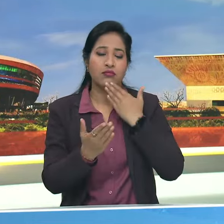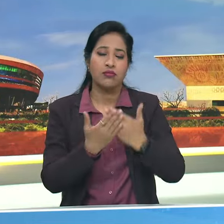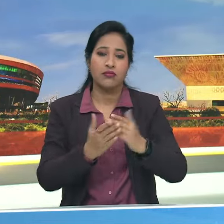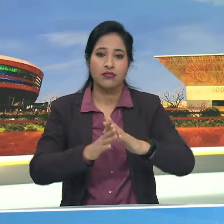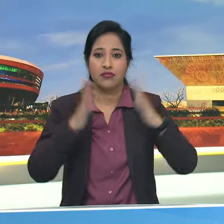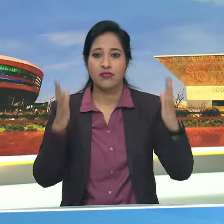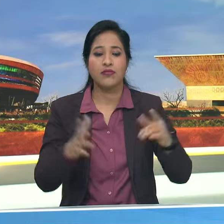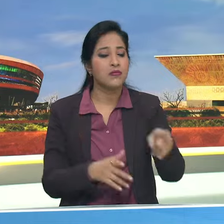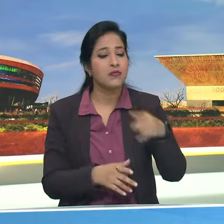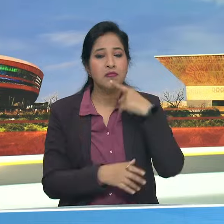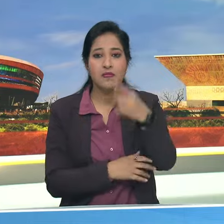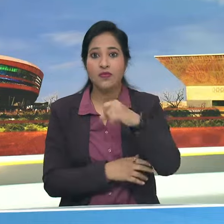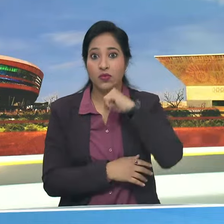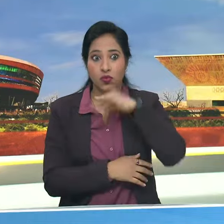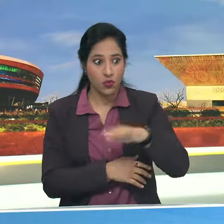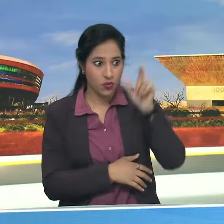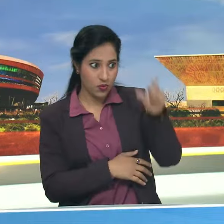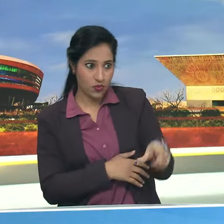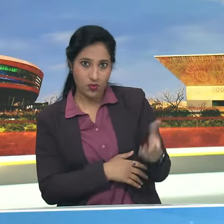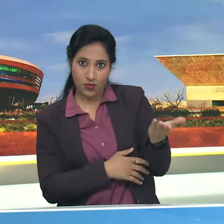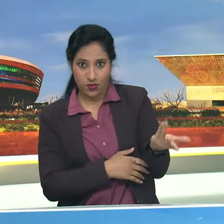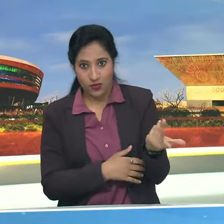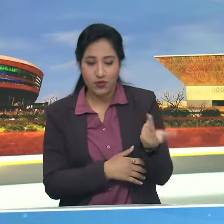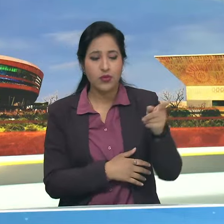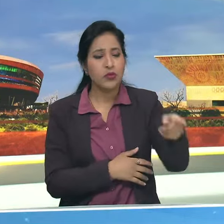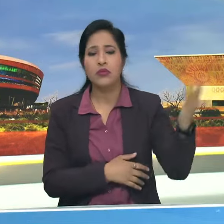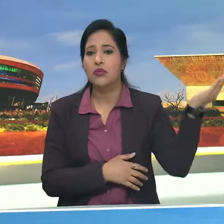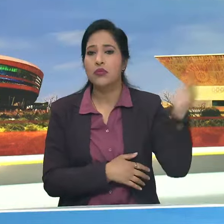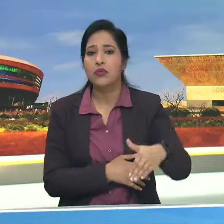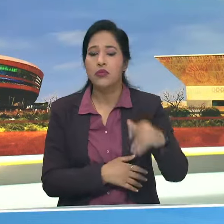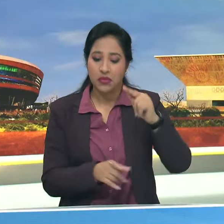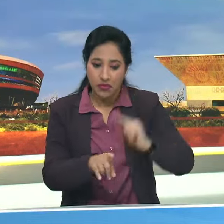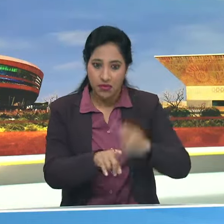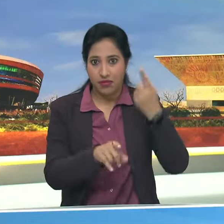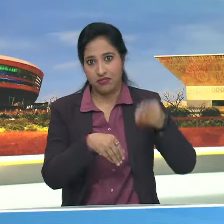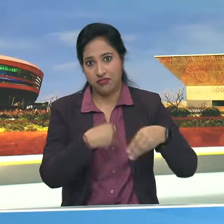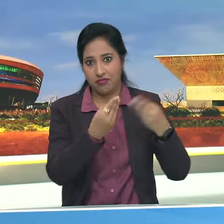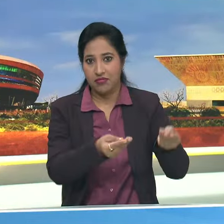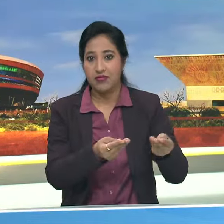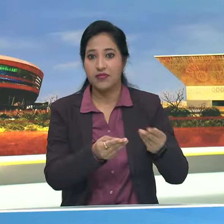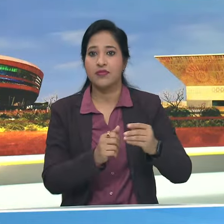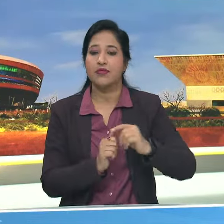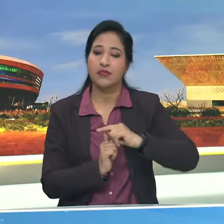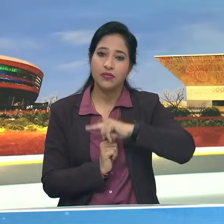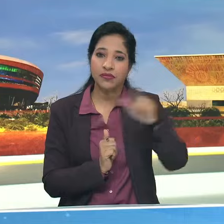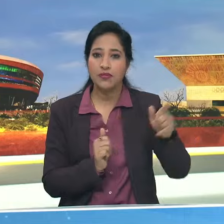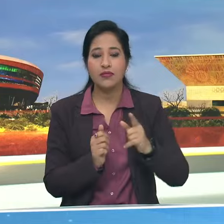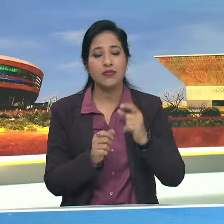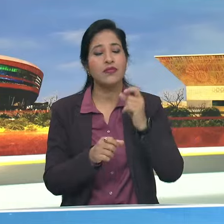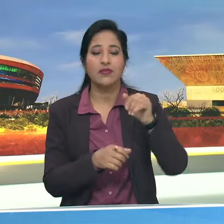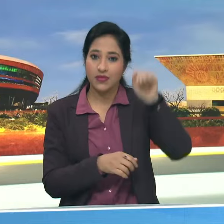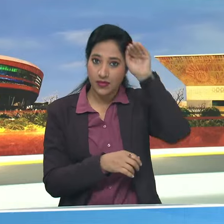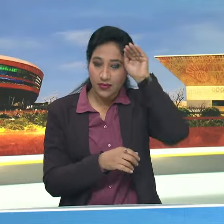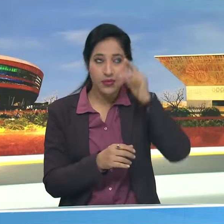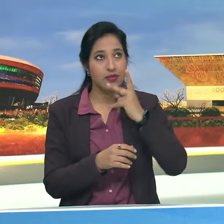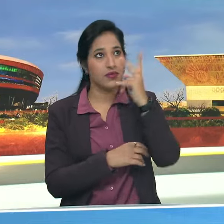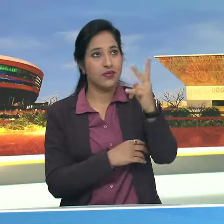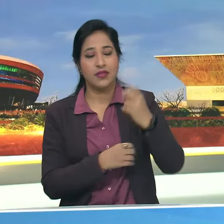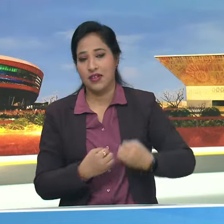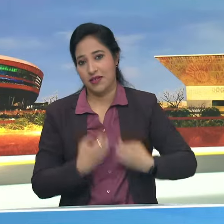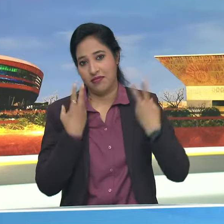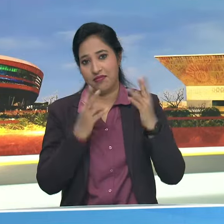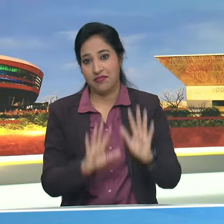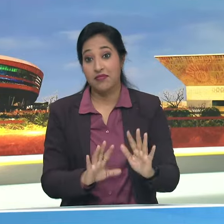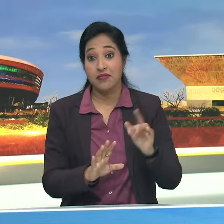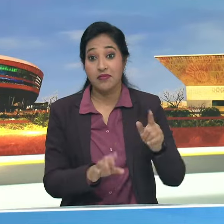क्या कहना चाहेंगे? आप यंग हैं और आपको यहाँ पे आने का मौका मिला, को हम सबको बाबा जी का दर्शन प्राप्त हुआ, और